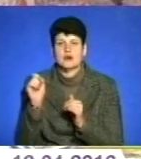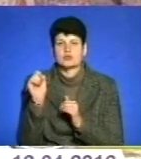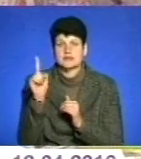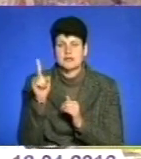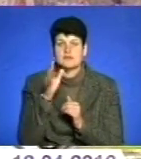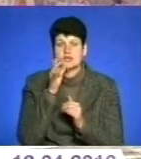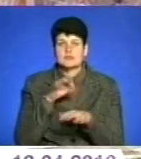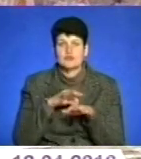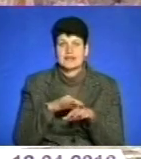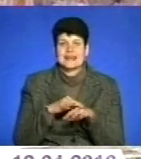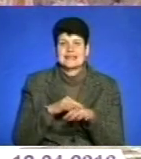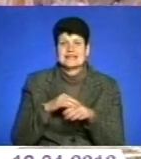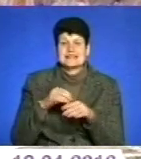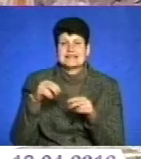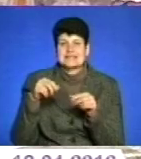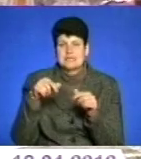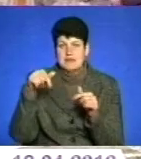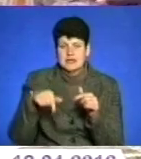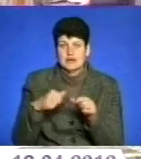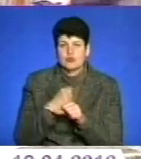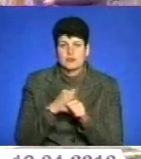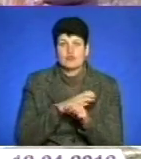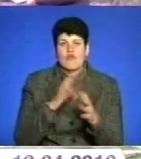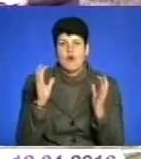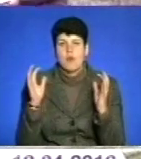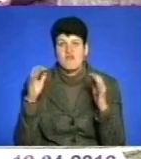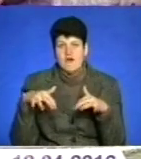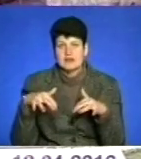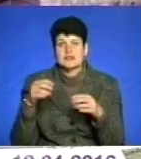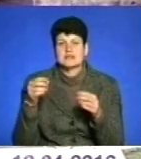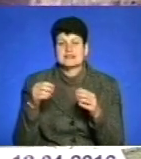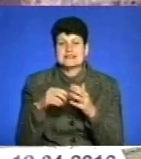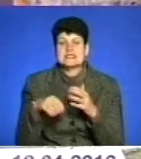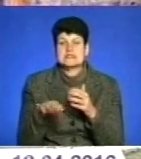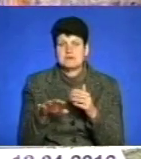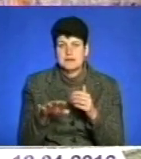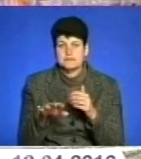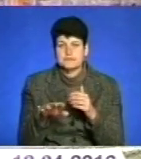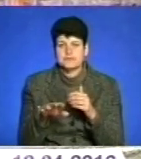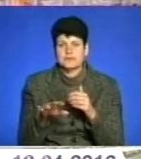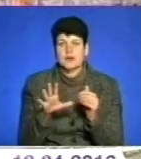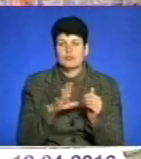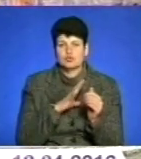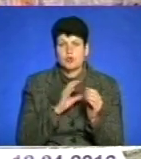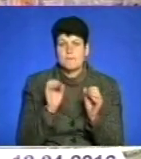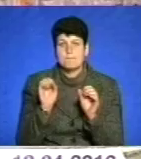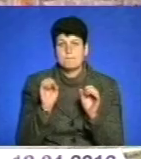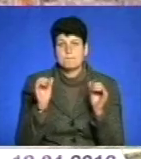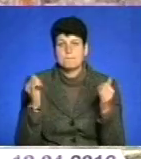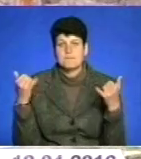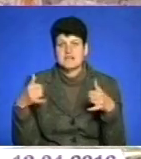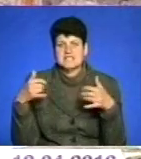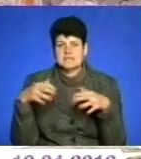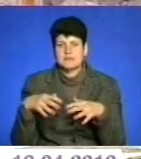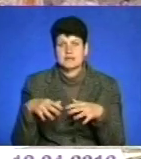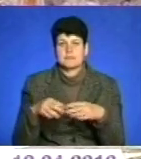час проведення земляних робіт відбувся обвал землі. В ході обвалу було присипано тіло